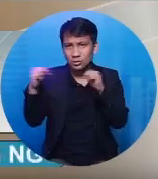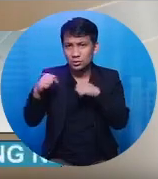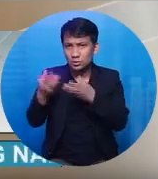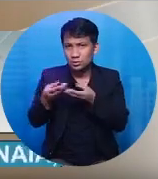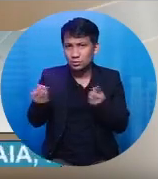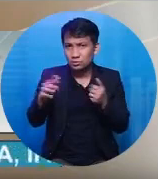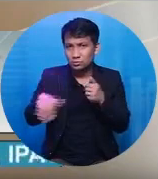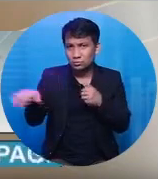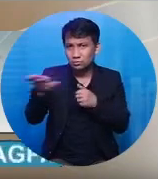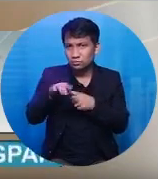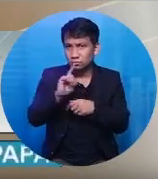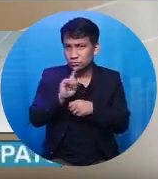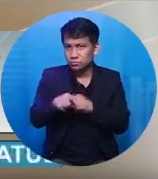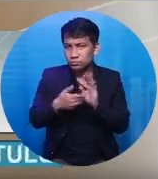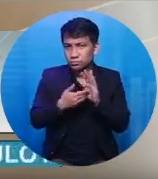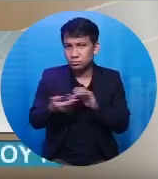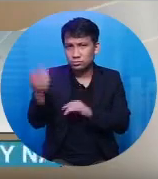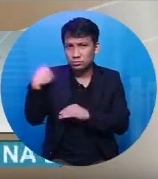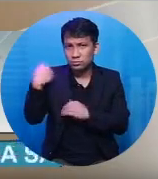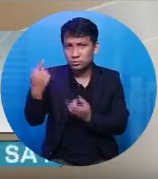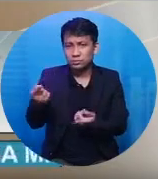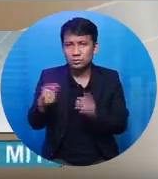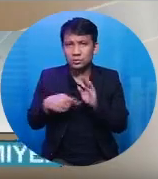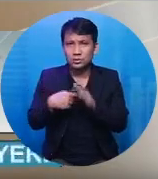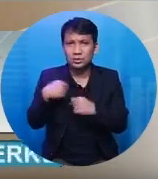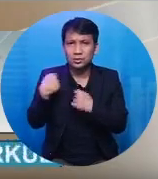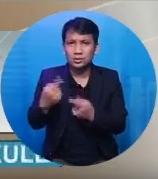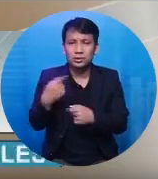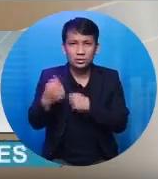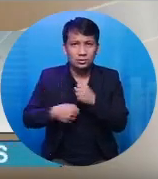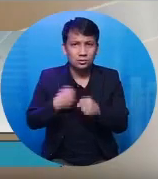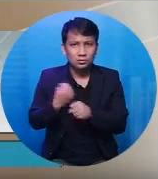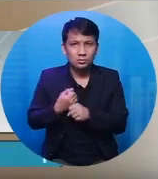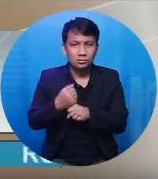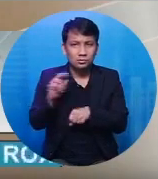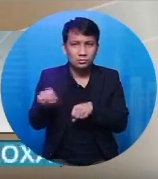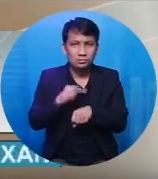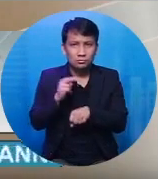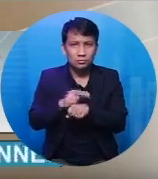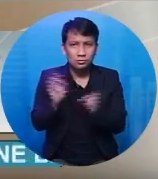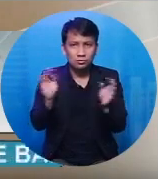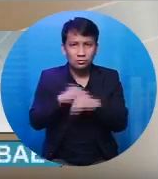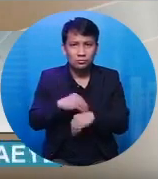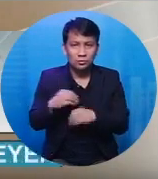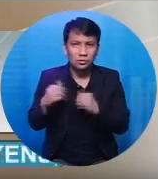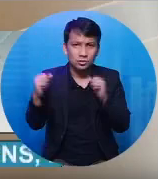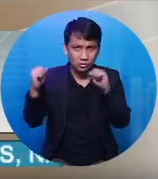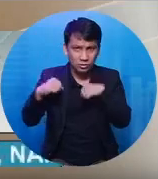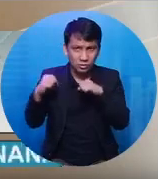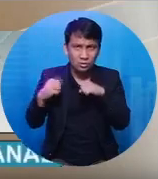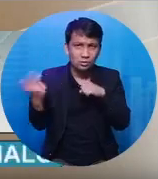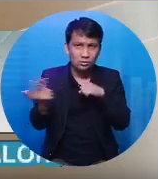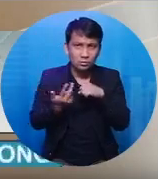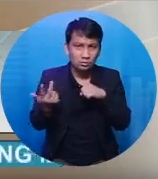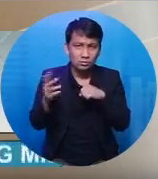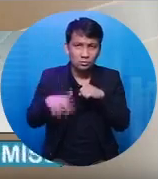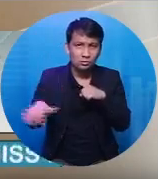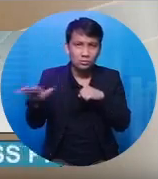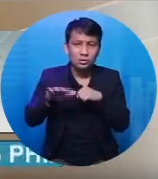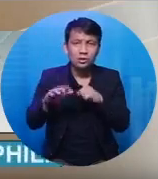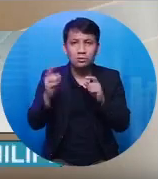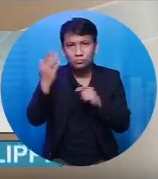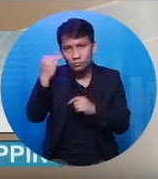sa itong nakarang katapusan lang sa national office namin yan, sir. Eh. Oh. Nagkasundo na kami lahat ng